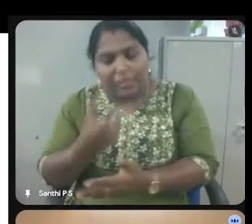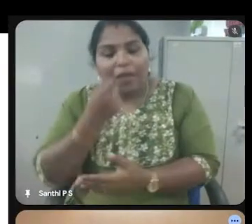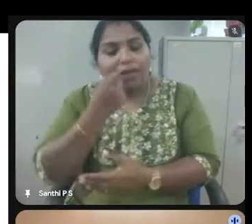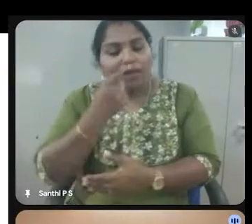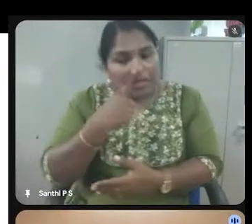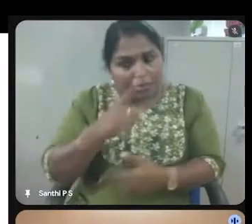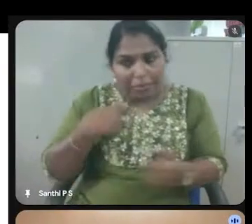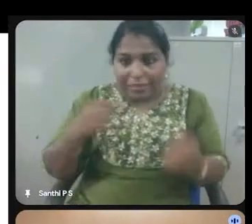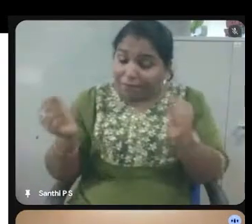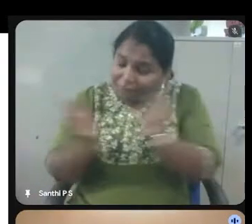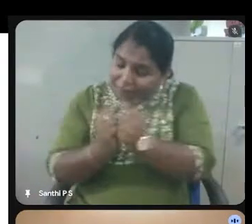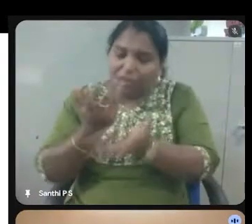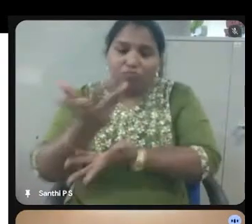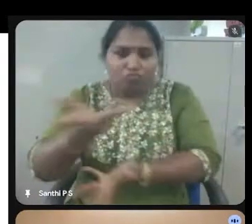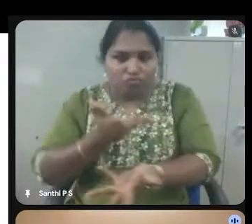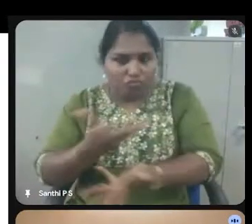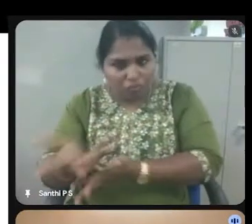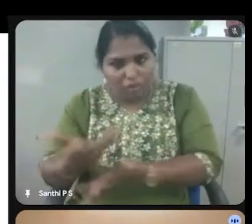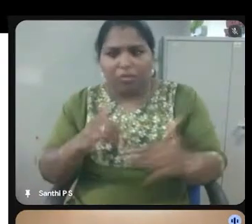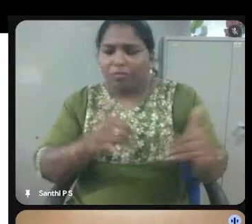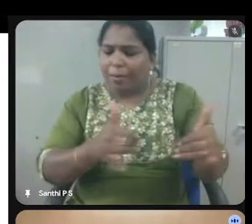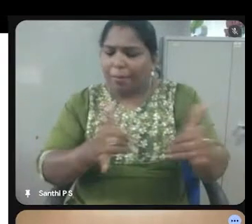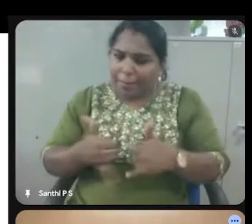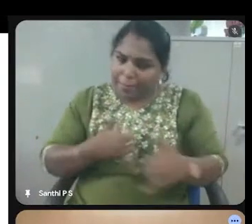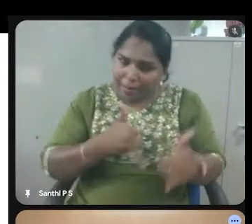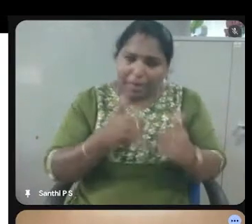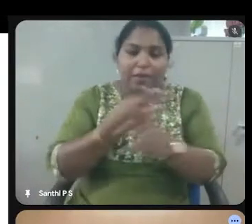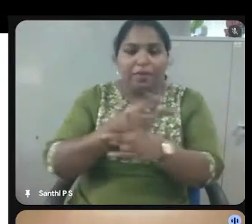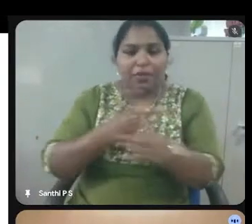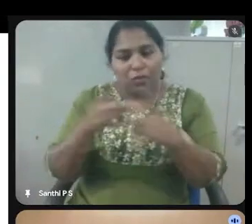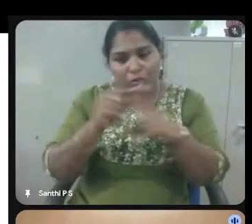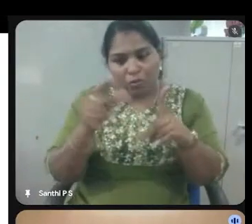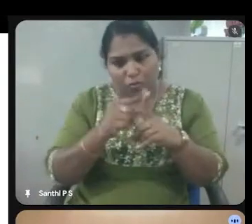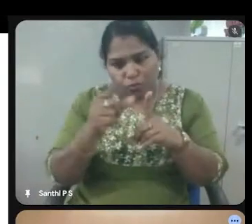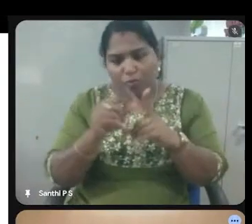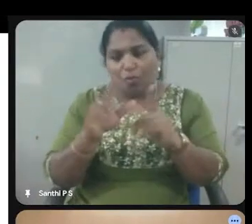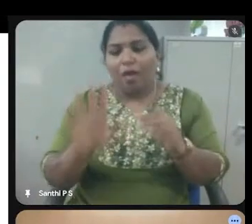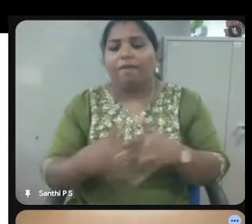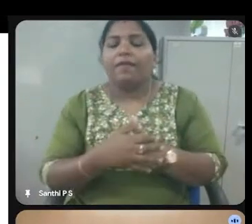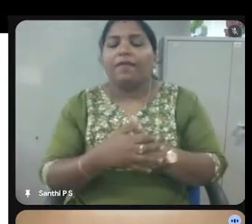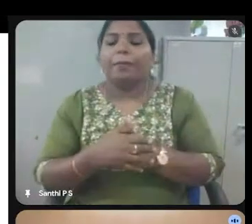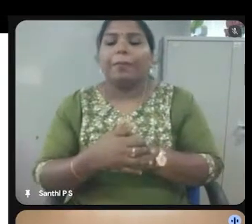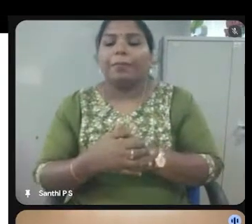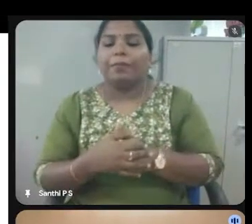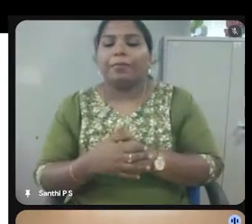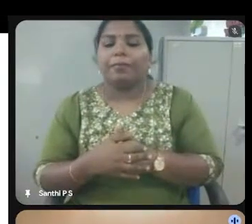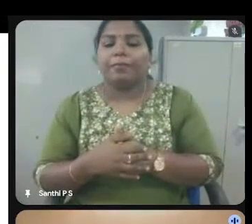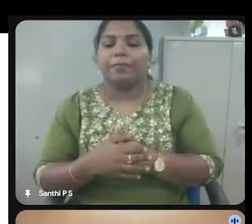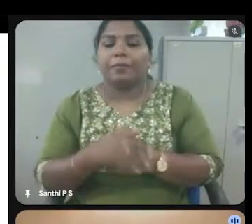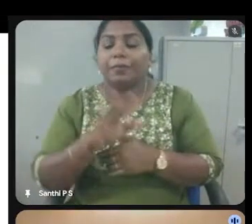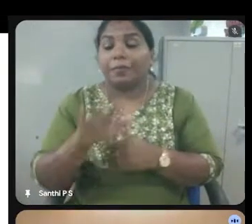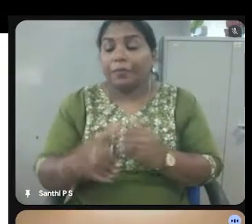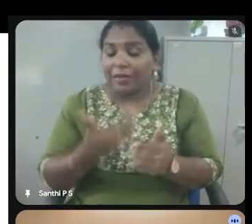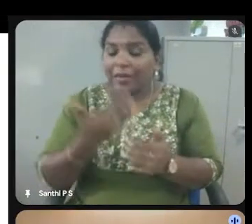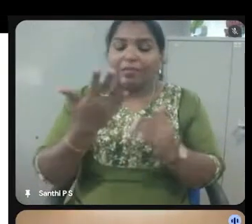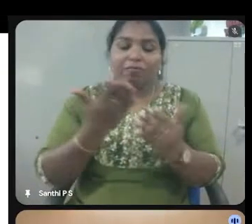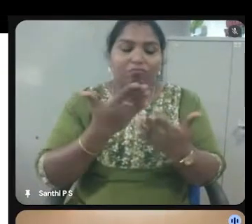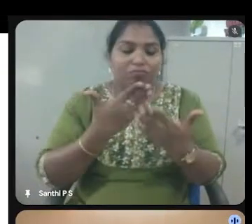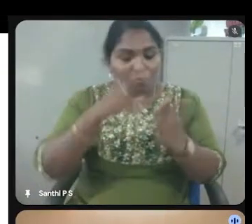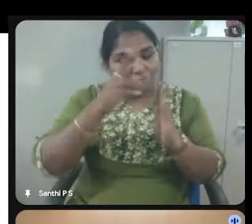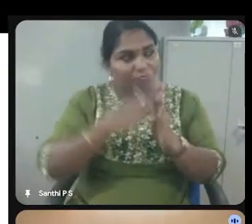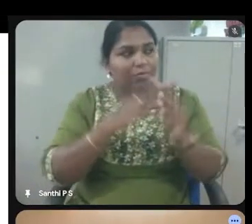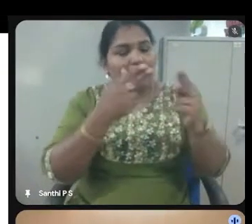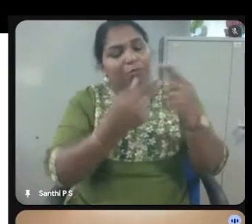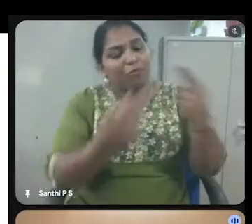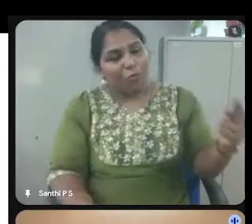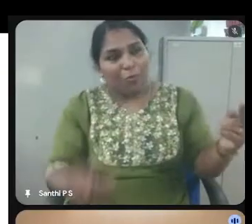സമയം കളിക്കാനും സംസാരിക്കാനും ഒക്കെ കണ്ടെത്തുകയും, അല്ലെങ്കിൽ ബുക്ക് കൊടുക്കുക, കഥകൾ വായിച്ചു കൊടുക്കുക, അല്ലെങ്കിൽ